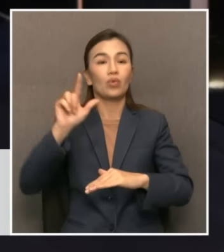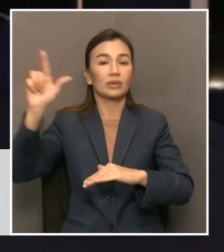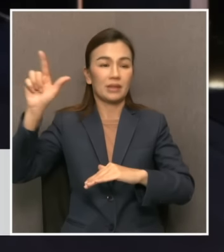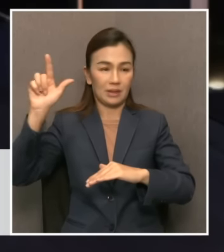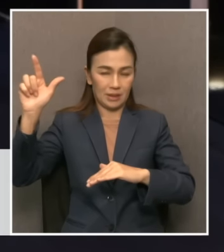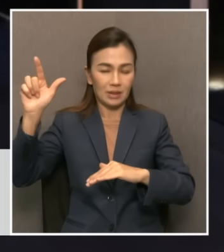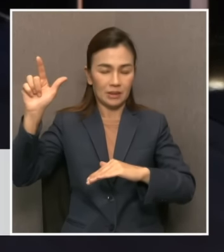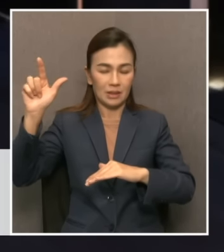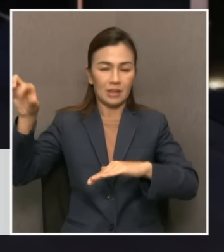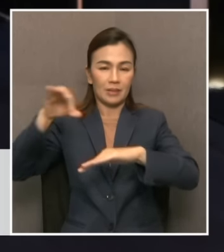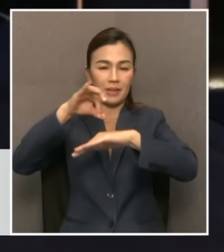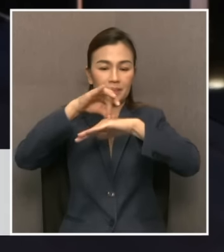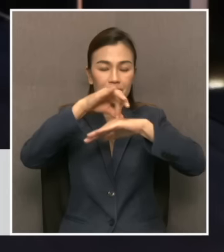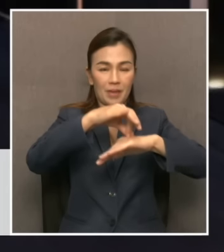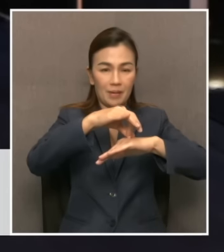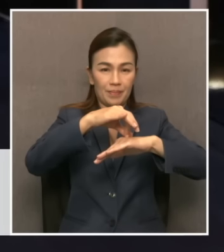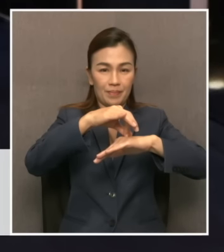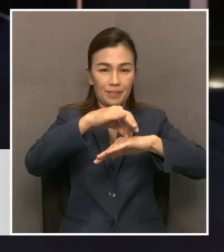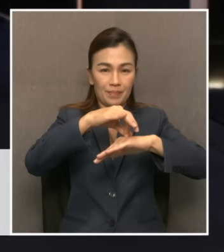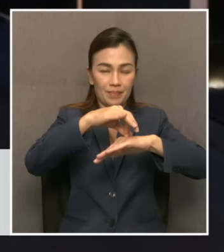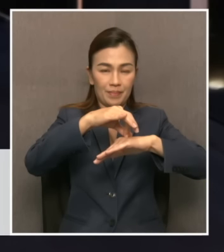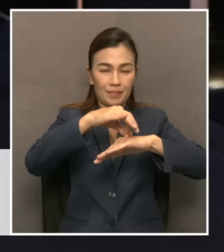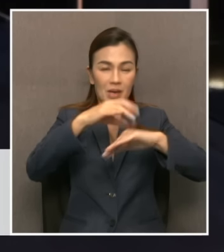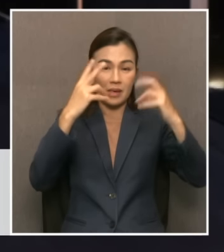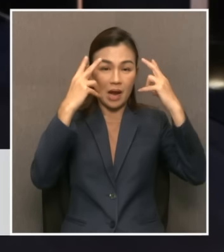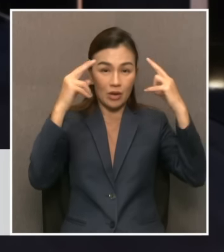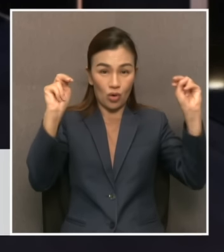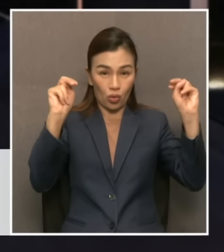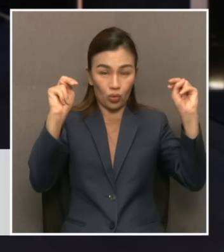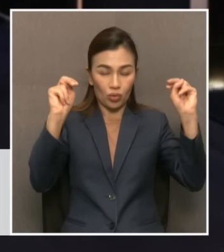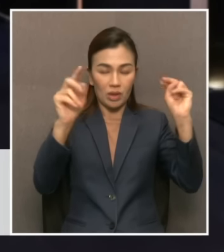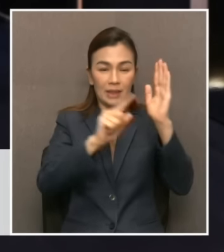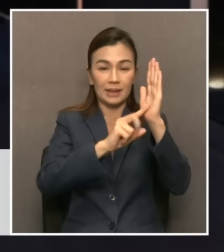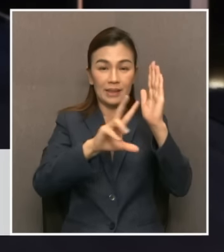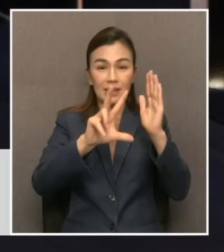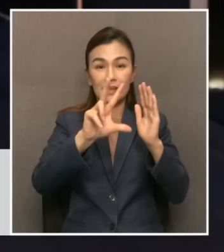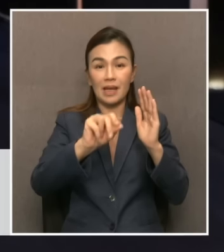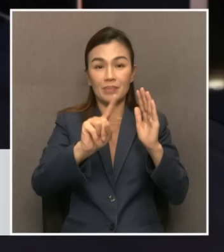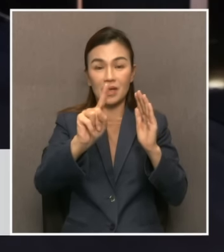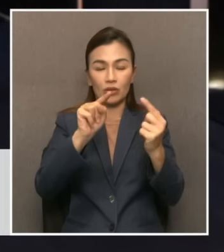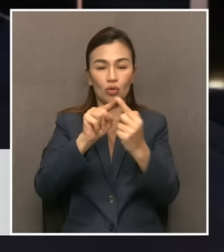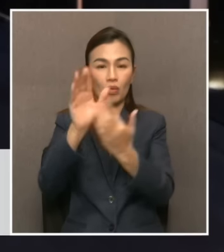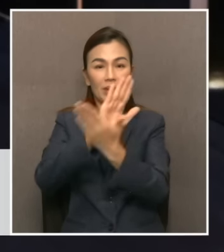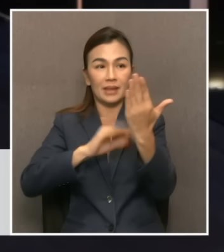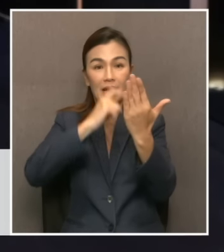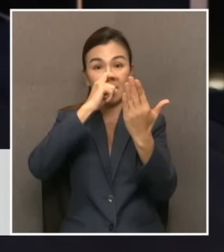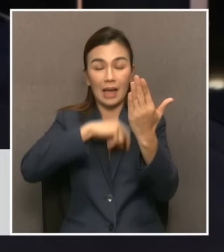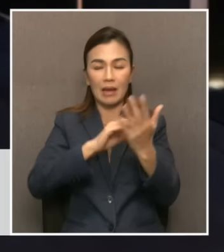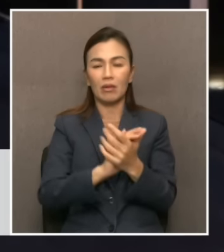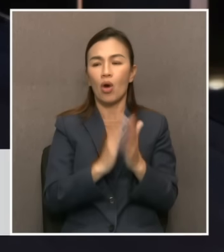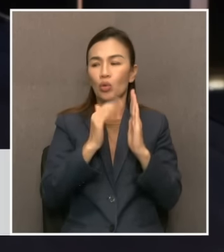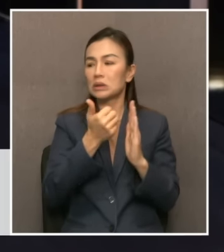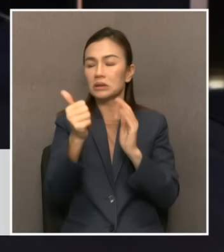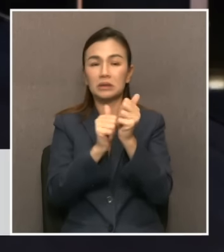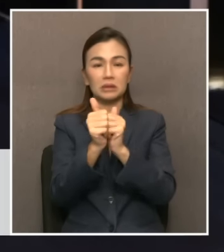พื่อไทยดำรงตำแหน่งนายกรัฐมนตรีคนที่31ของประเทศไทยนะคะไปชนิดที่แบบไร้คู่แข่งค่ะโดย